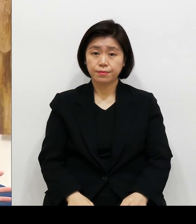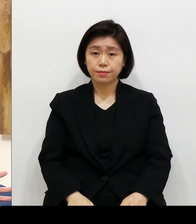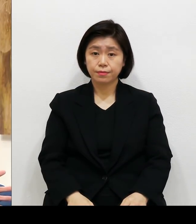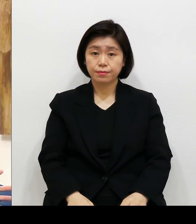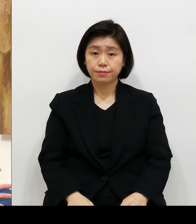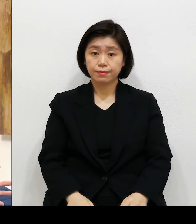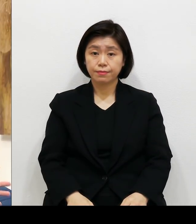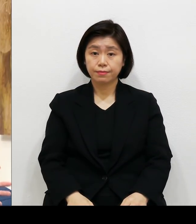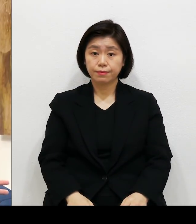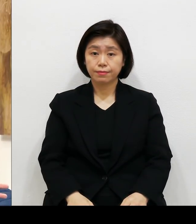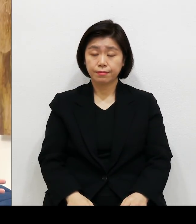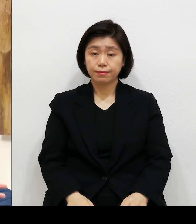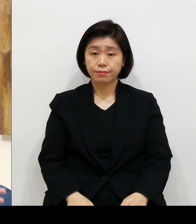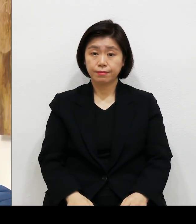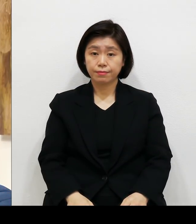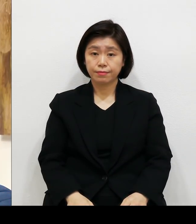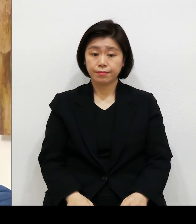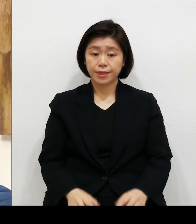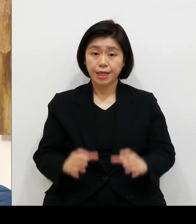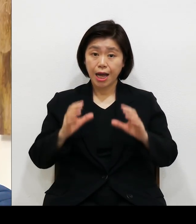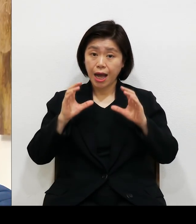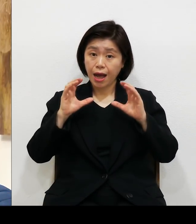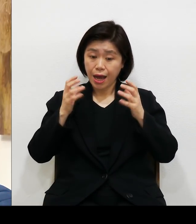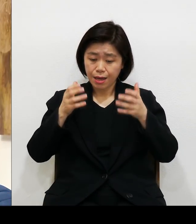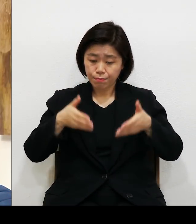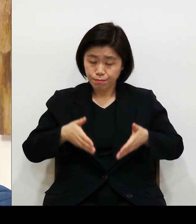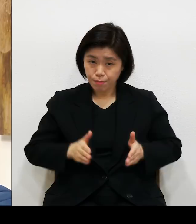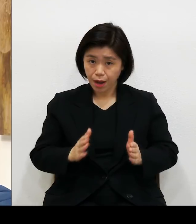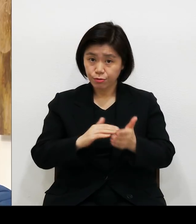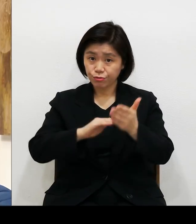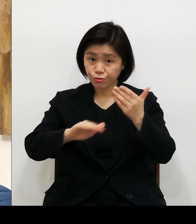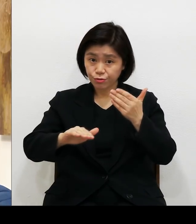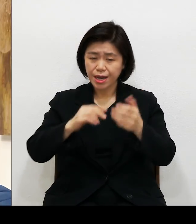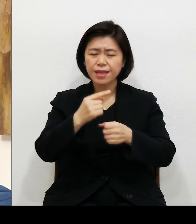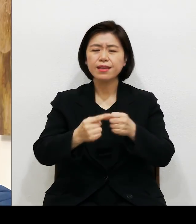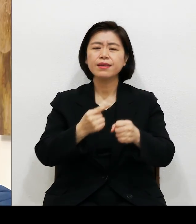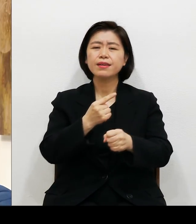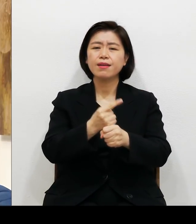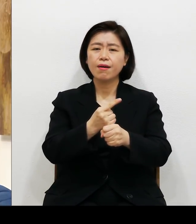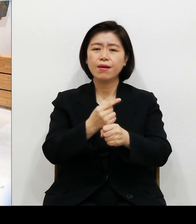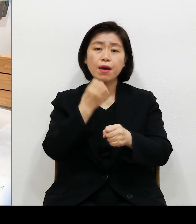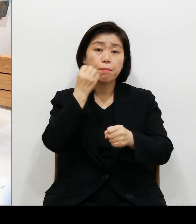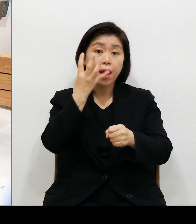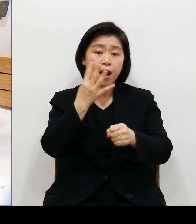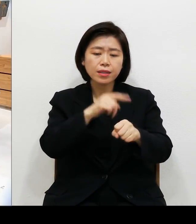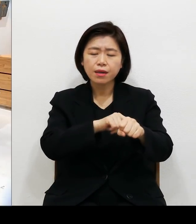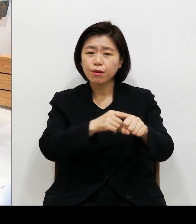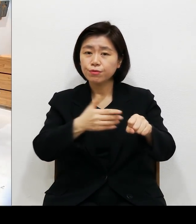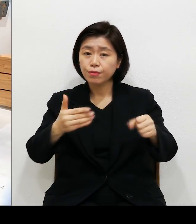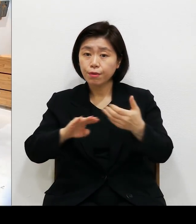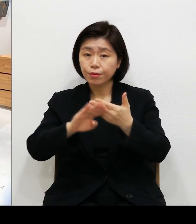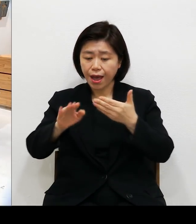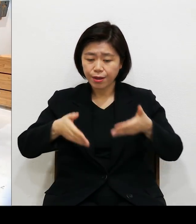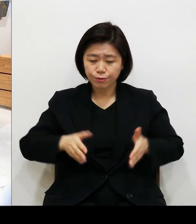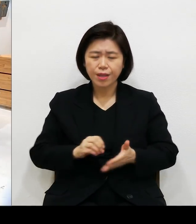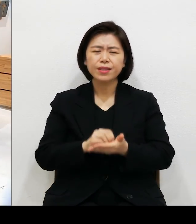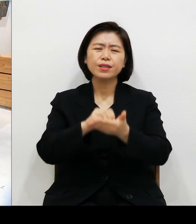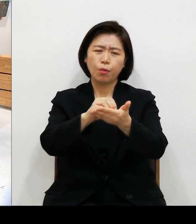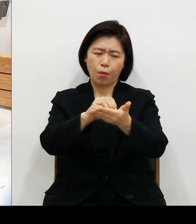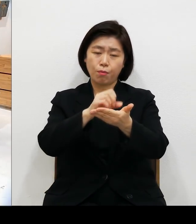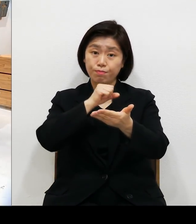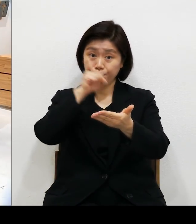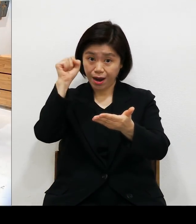6개월 만에 그래서 아이가 태어난 지 1년 4개월 만에 출생신고가 됐어요. 네. 많은